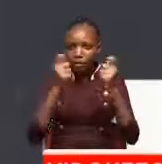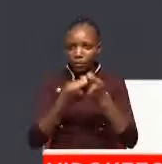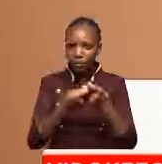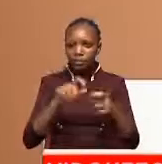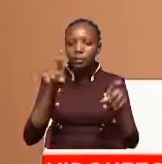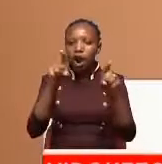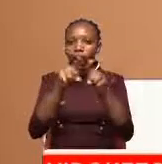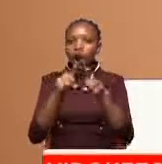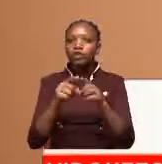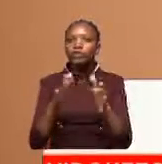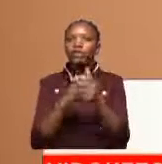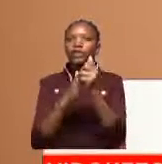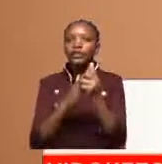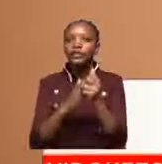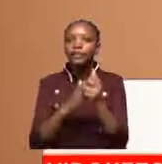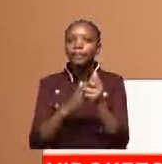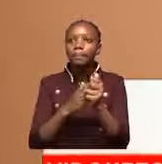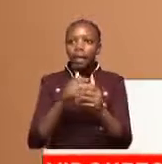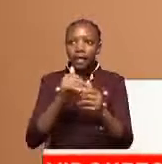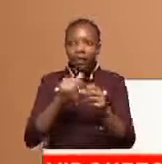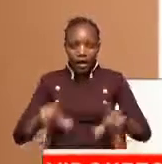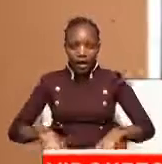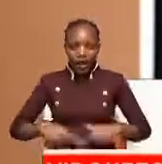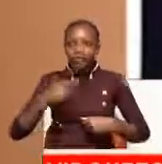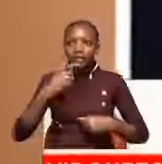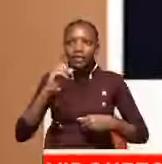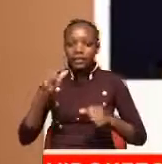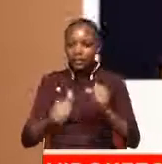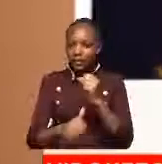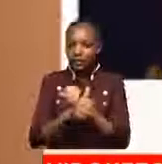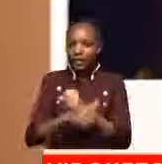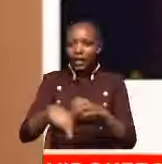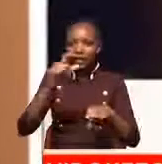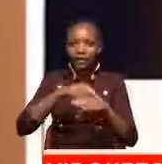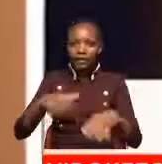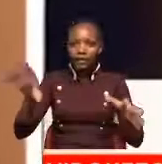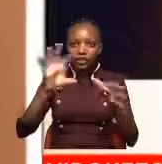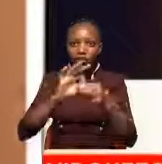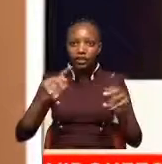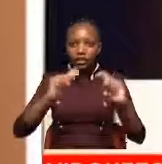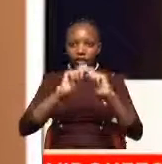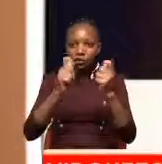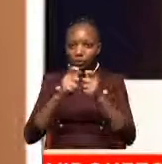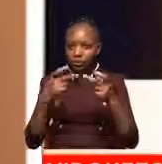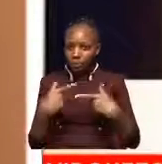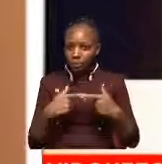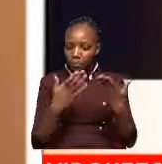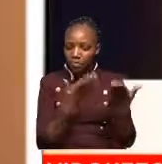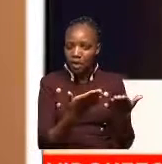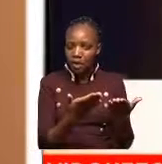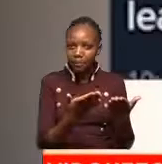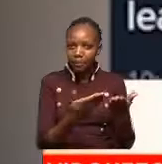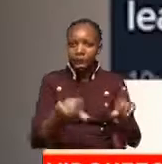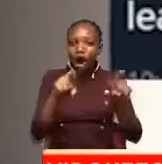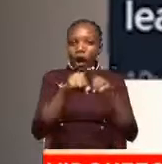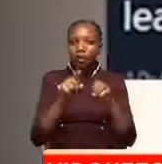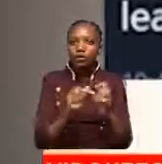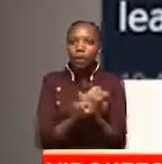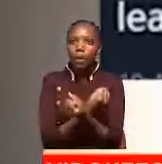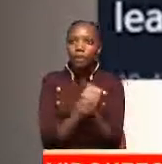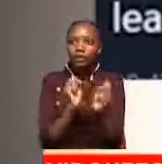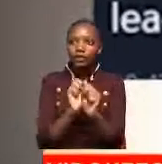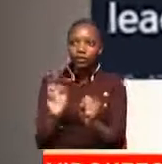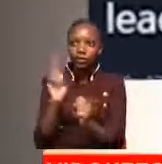vilevile alihatarisha maisha yake alipoungana na wasiriwa wa vita vya kiukabila katika bonde la Ufa. Rais Uhuru Kenyatta